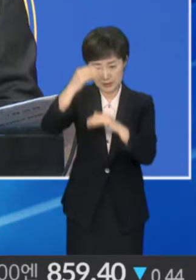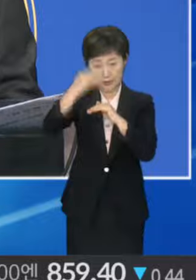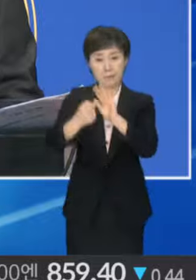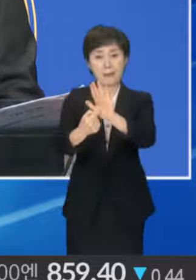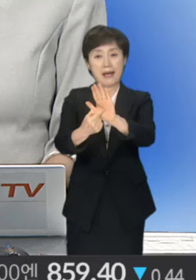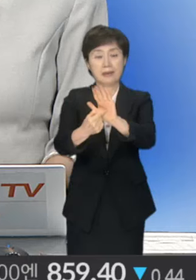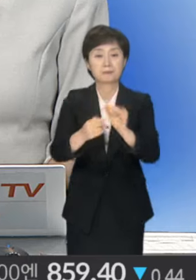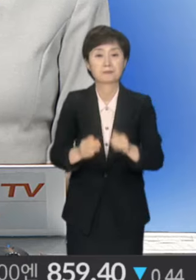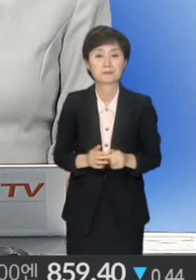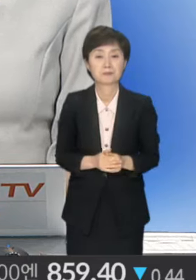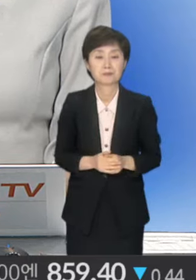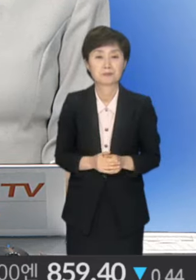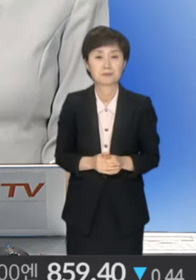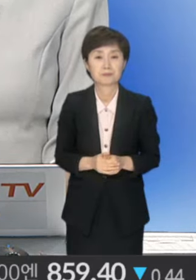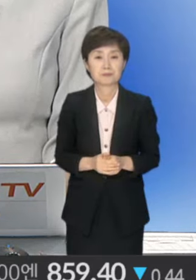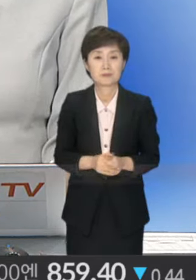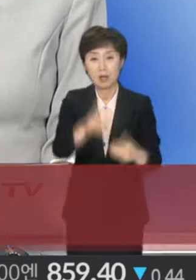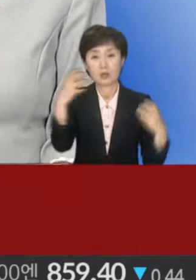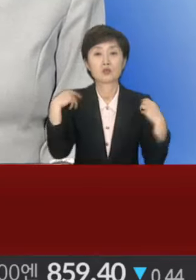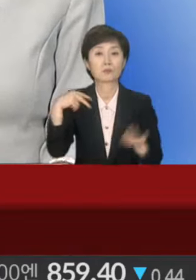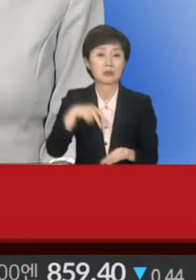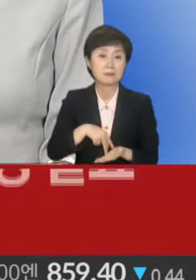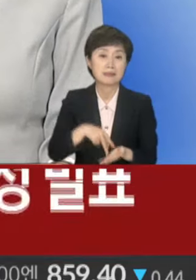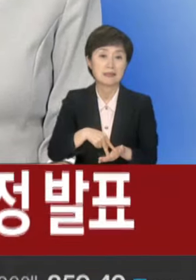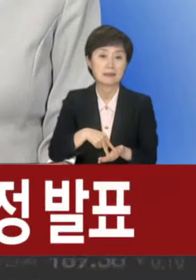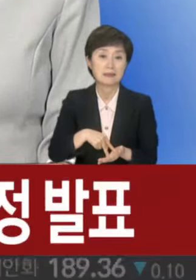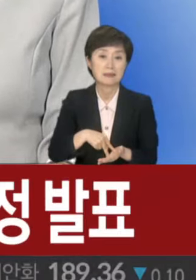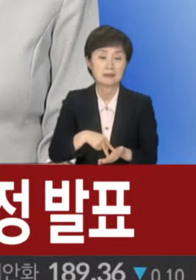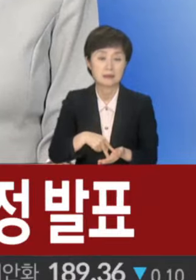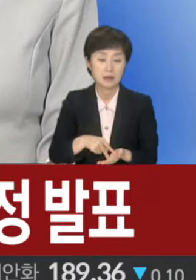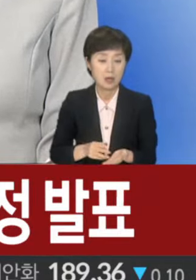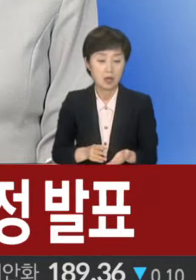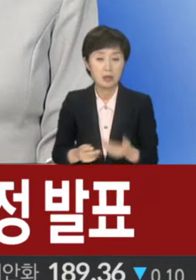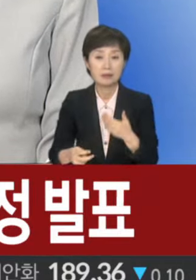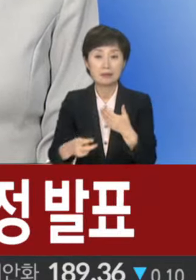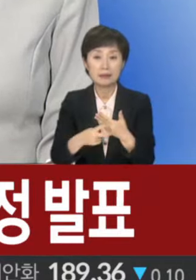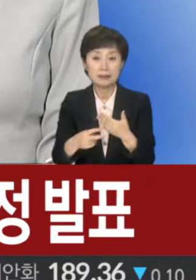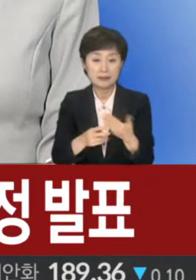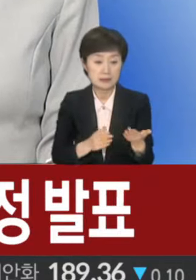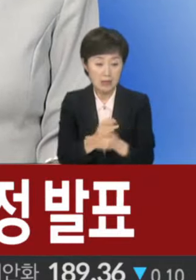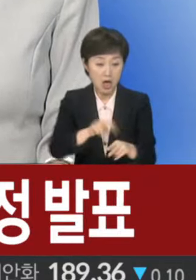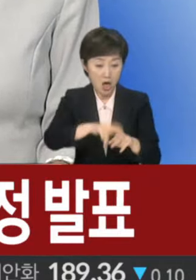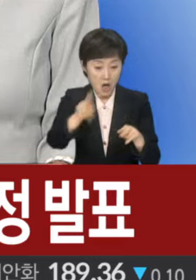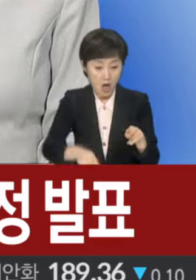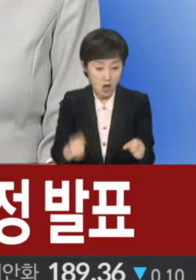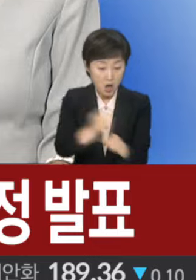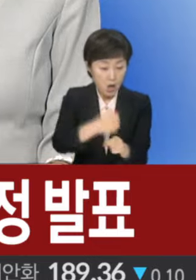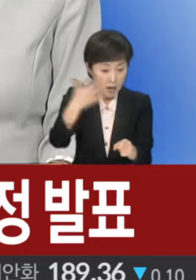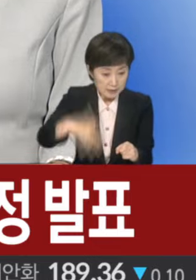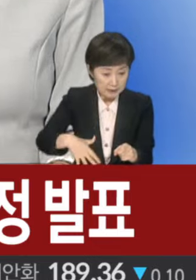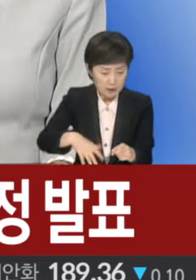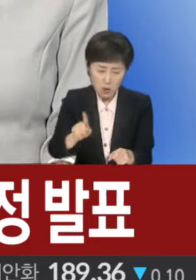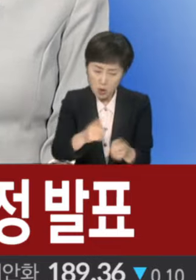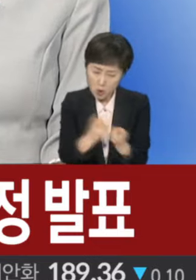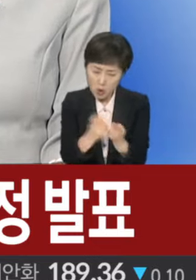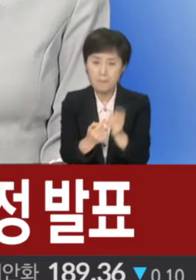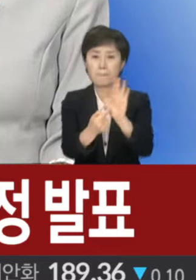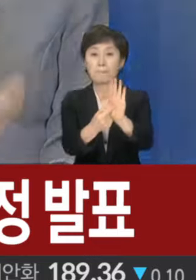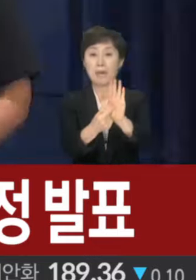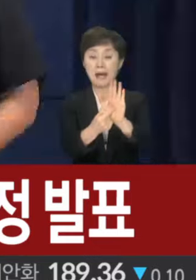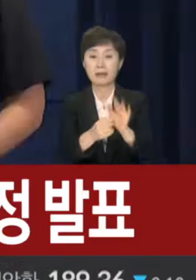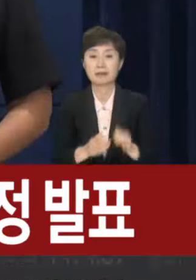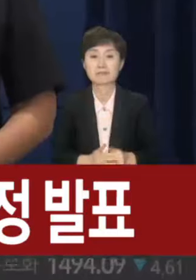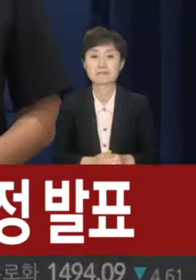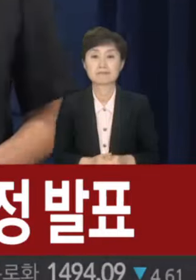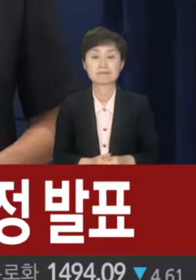보셨습니다. 자 그리고 조금 전 정부가 미복귀 중인 전공의들에 대한 최종 처분 방침을 발표했는데 현장으로 가보시죠.